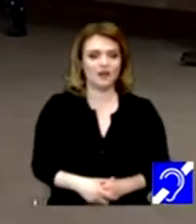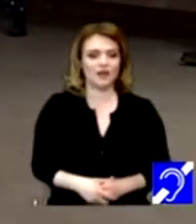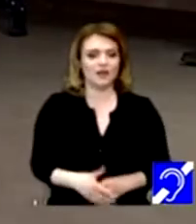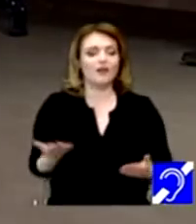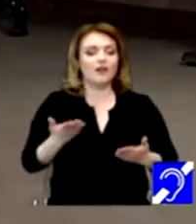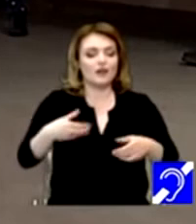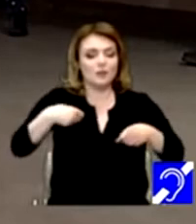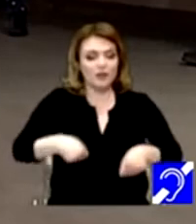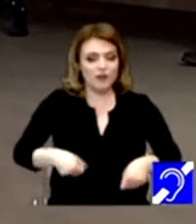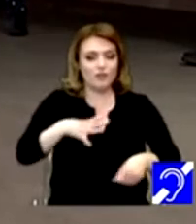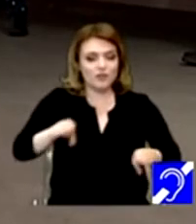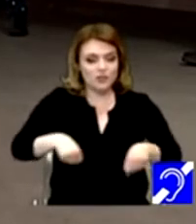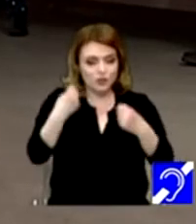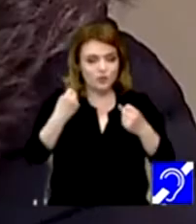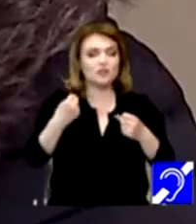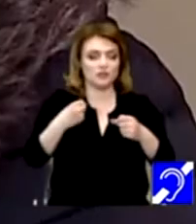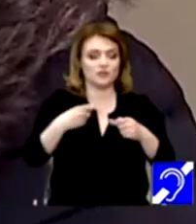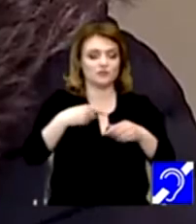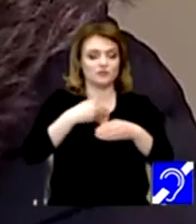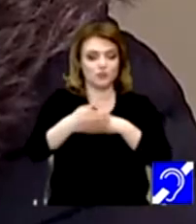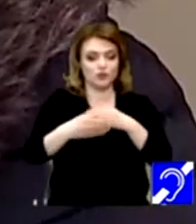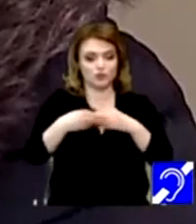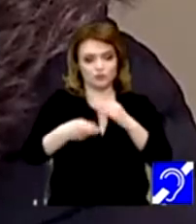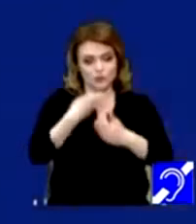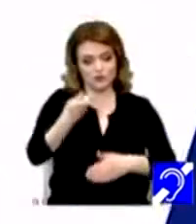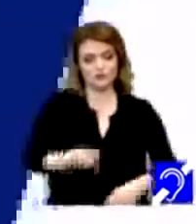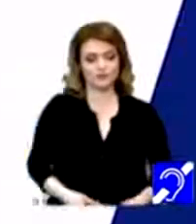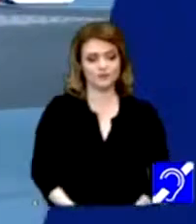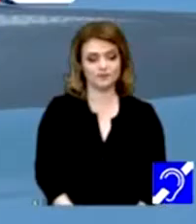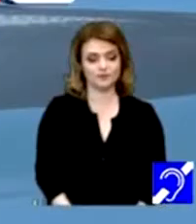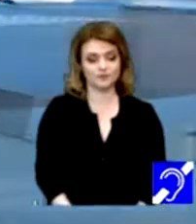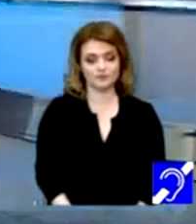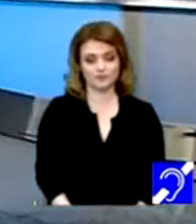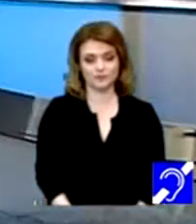fost încălcate, aflați peste câteva minute în telejurnal.